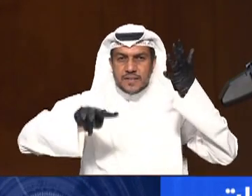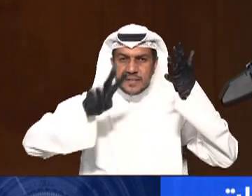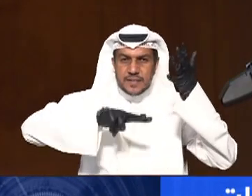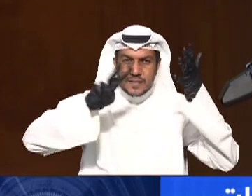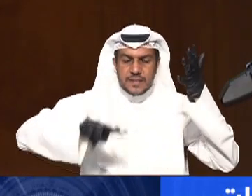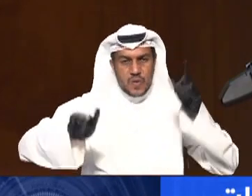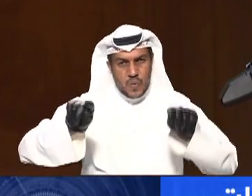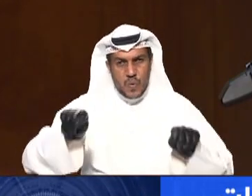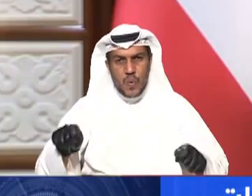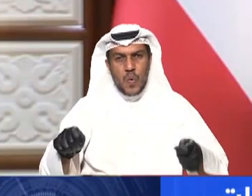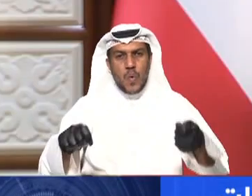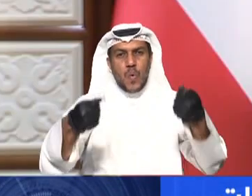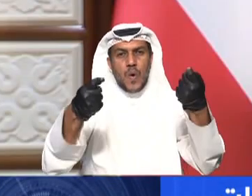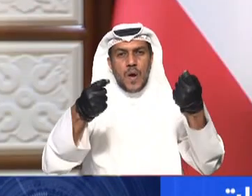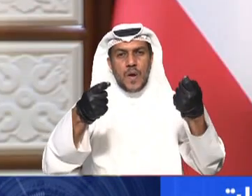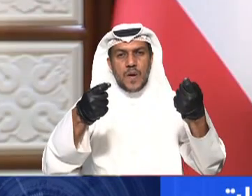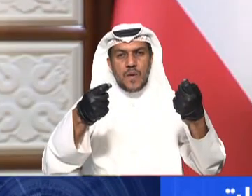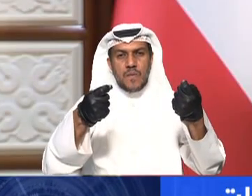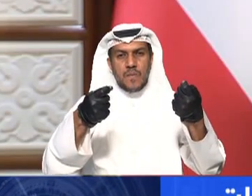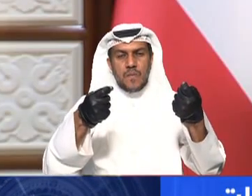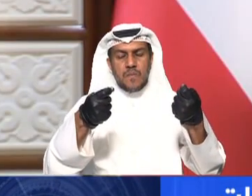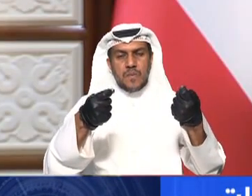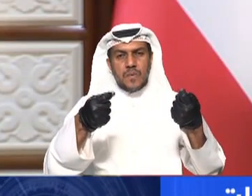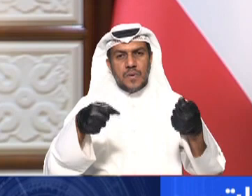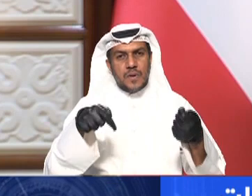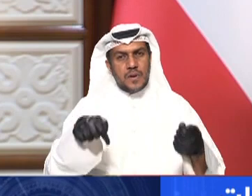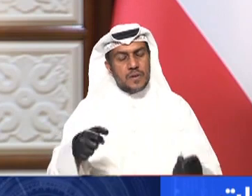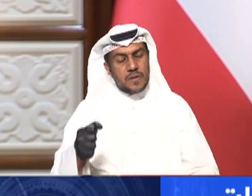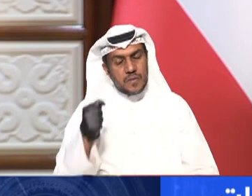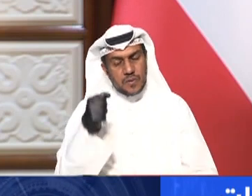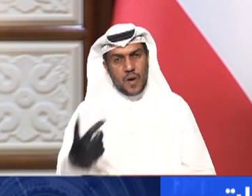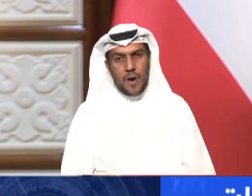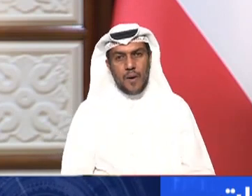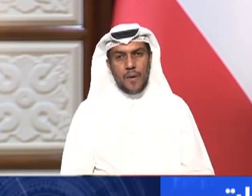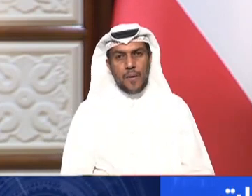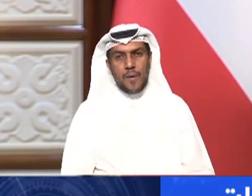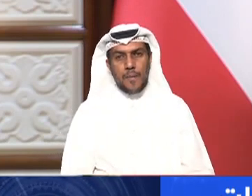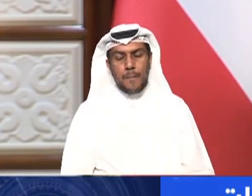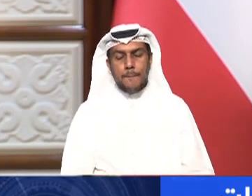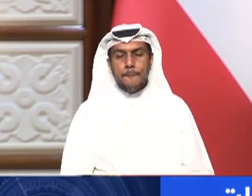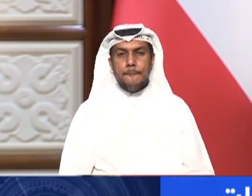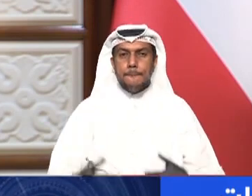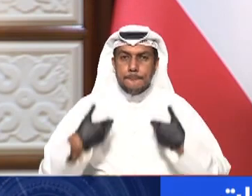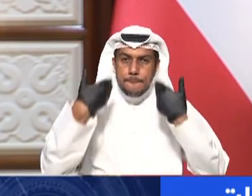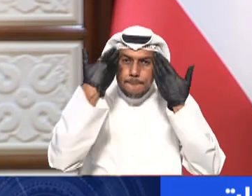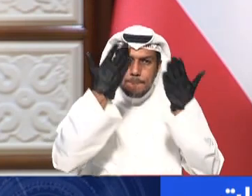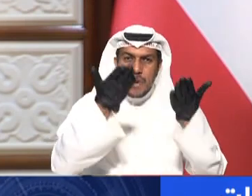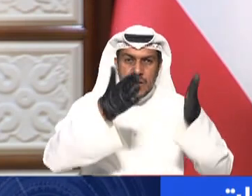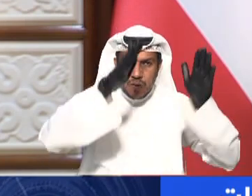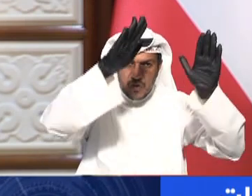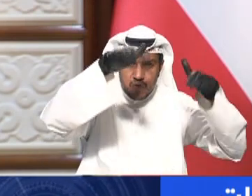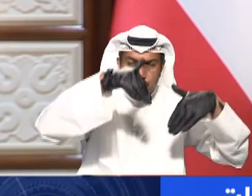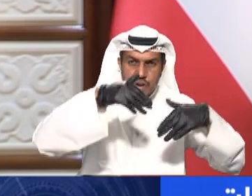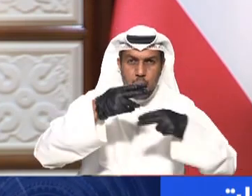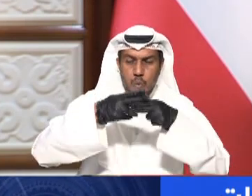مدارسنا، إغلاق الكويت برا وجوا وبحرا إلا للشحن وعودة مواطنين